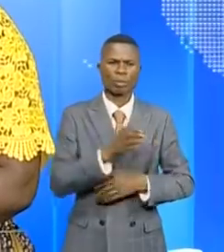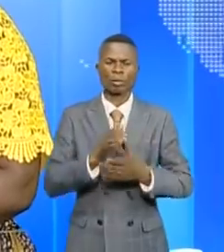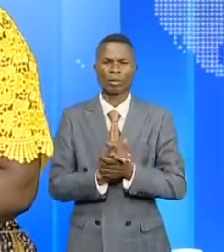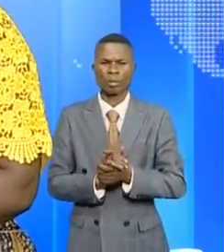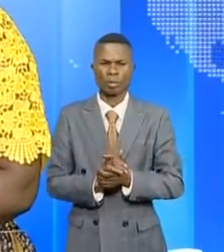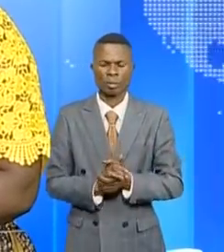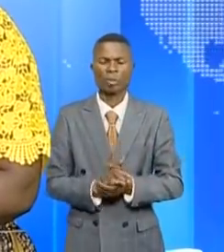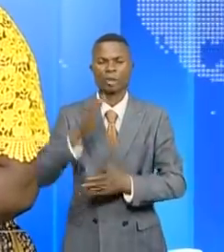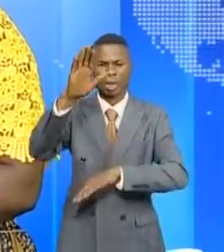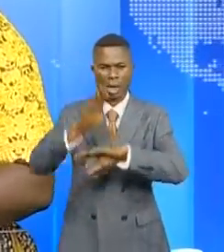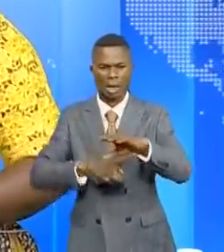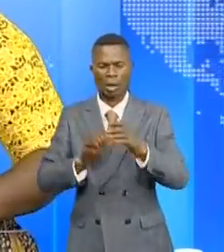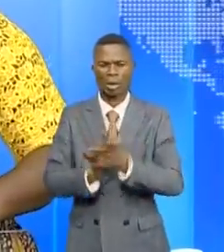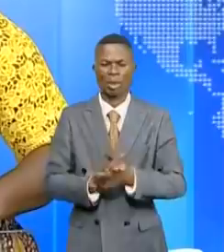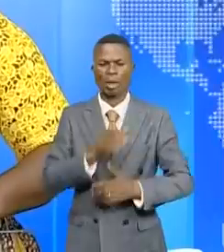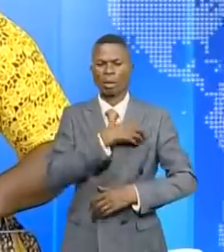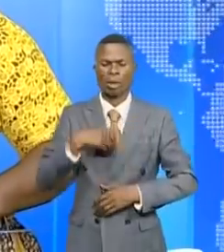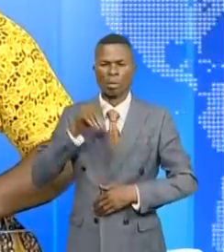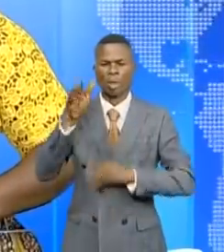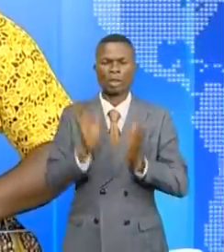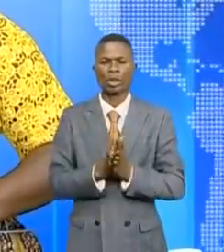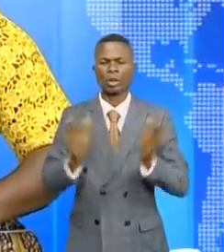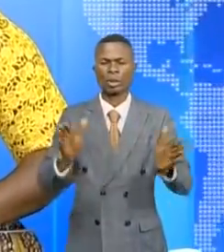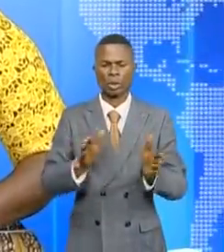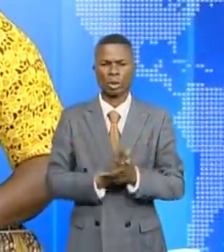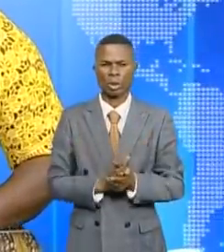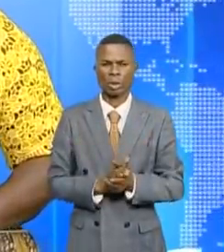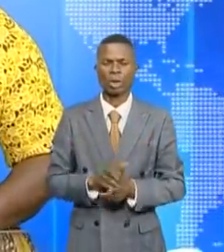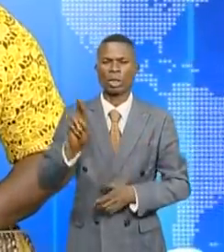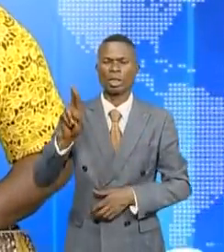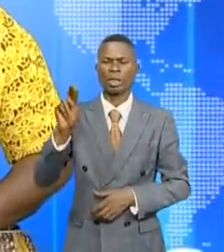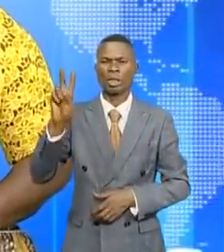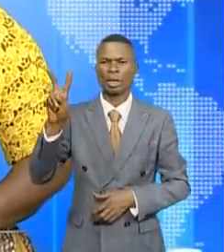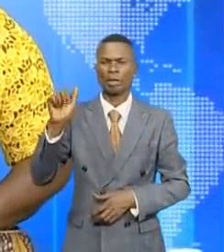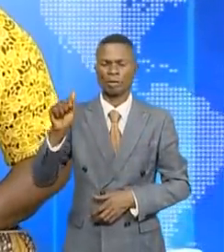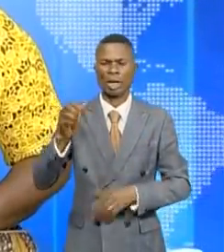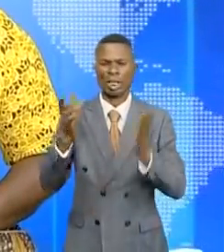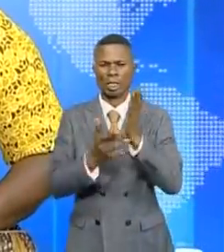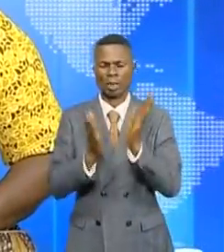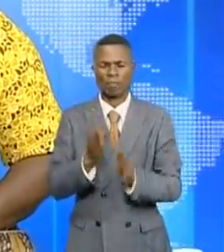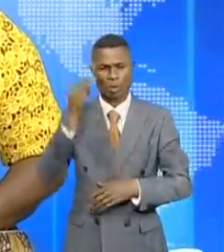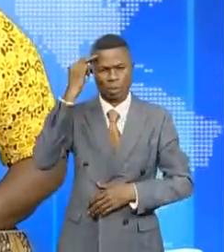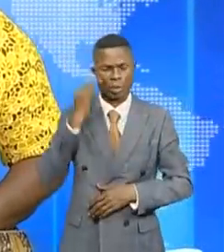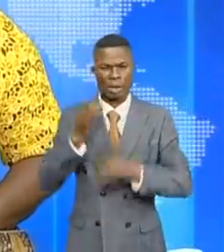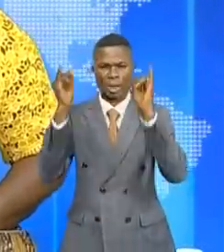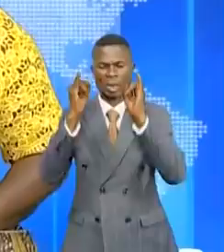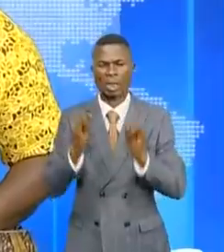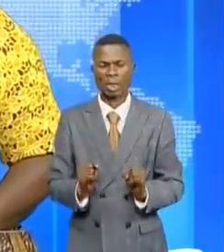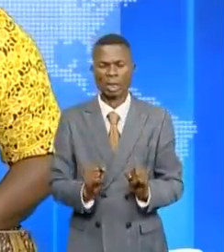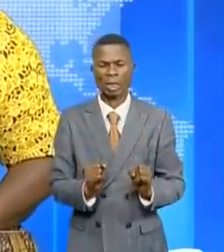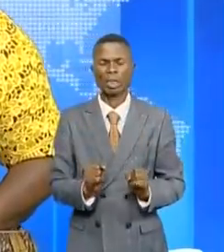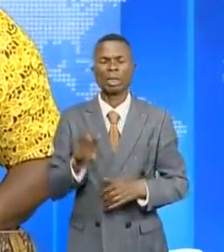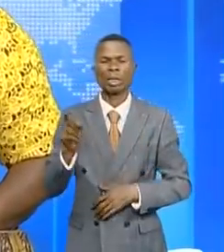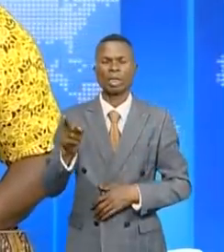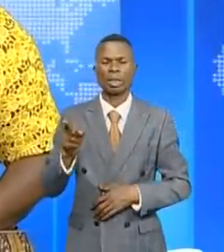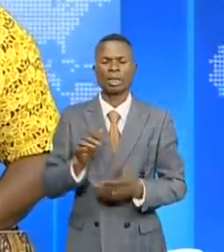Et cette invitation de la directrice générale de IRBA Technologie au ministre du numérique Désiré Cachemire